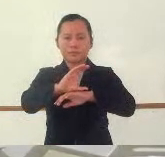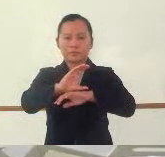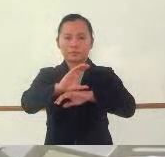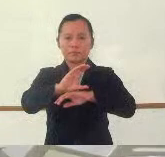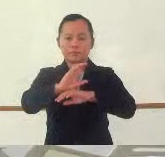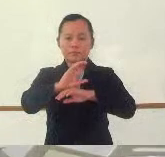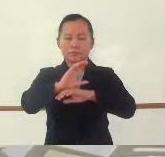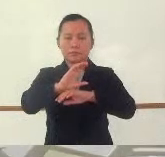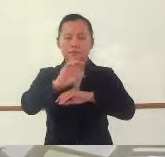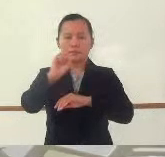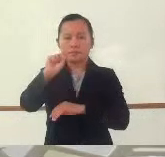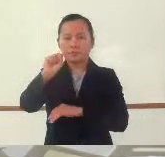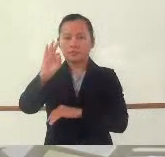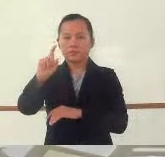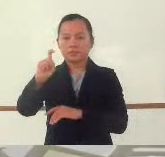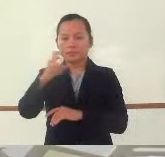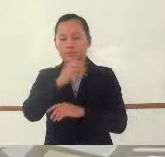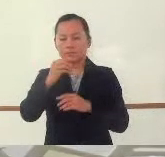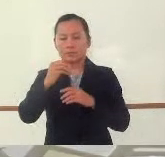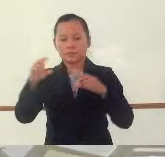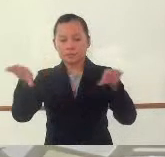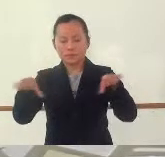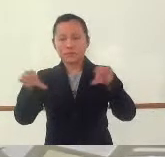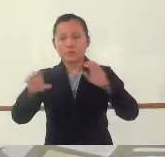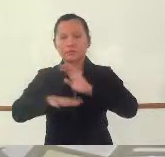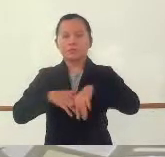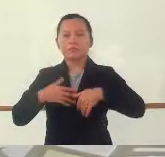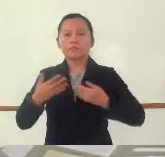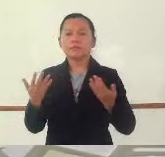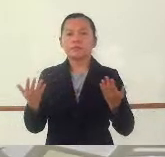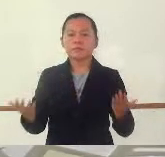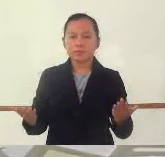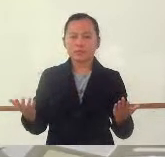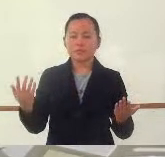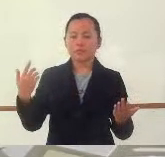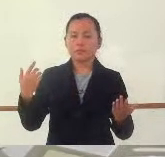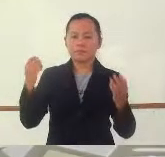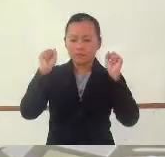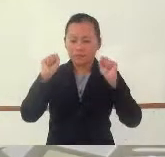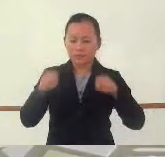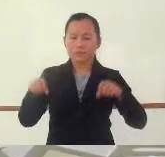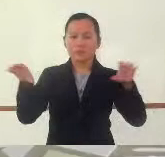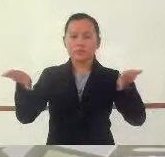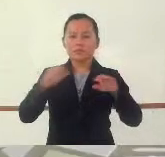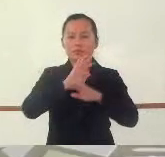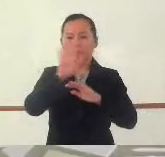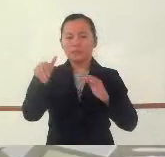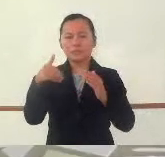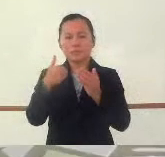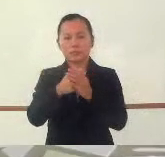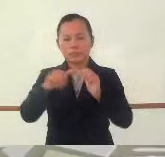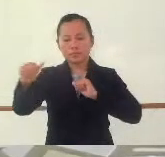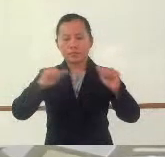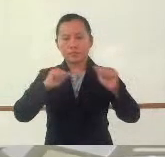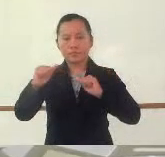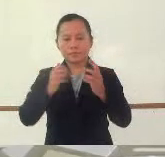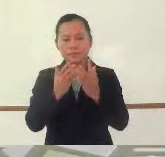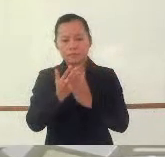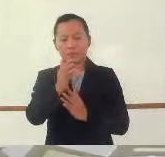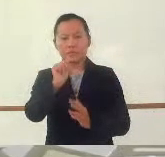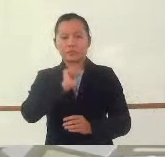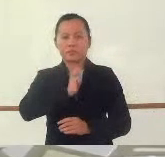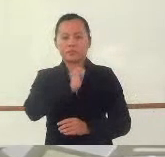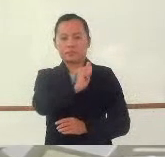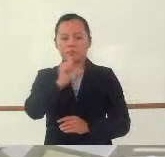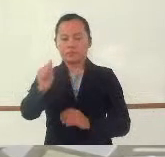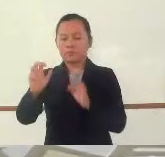keuskupan kita dan pelaksanaannya, bagaimana kita dapat melakukan itu secara pribadi dalam keluarga